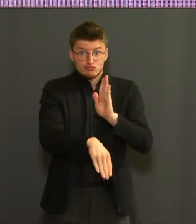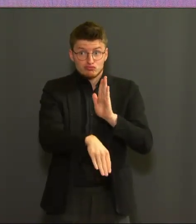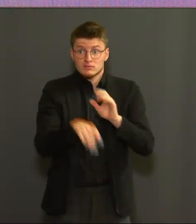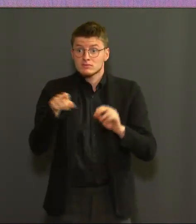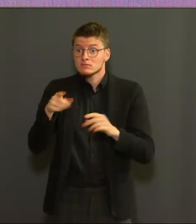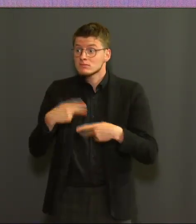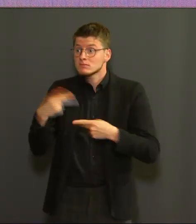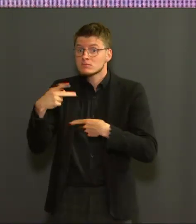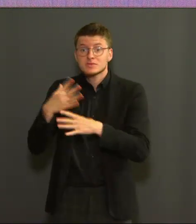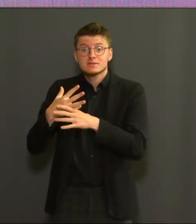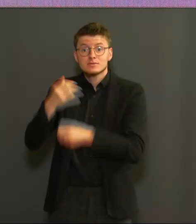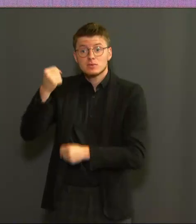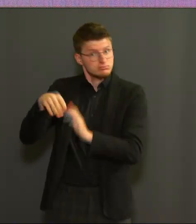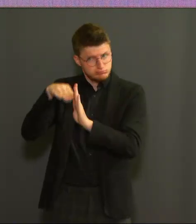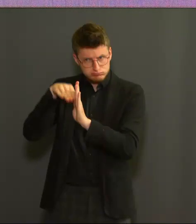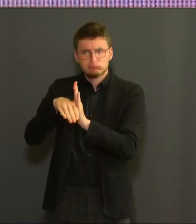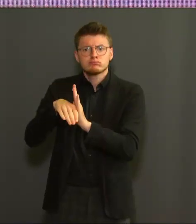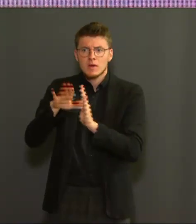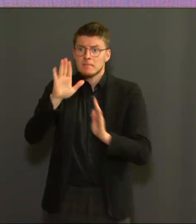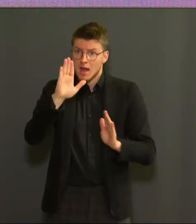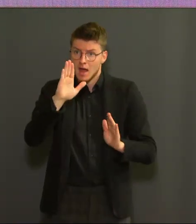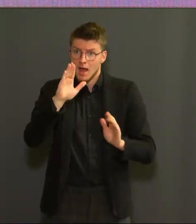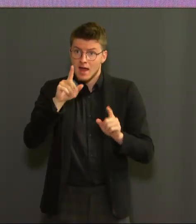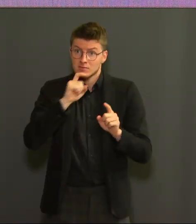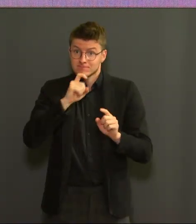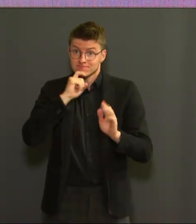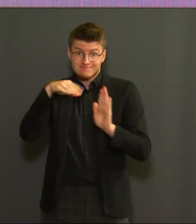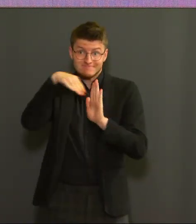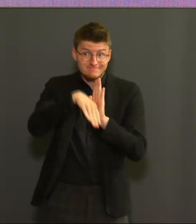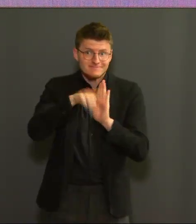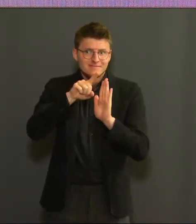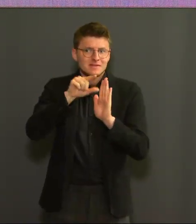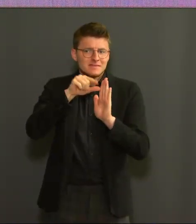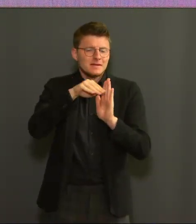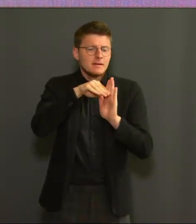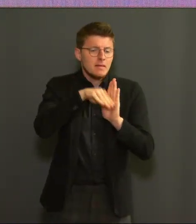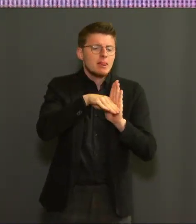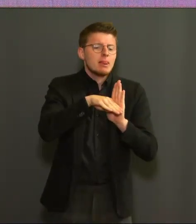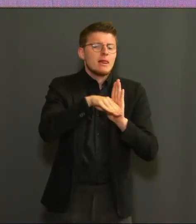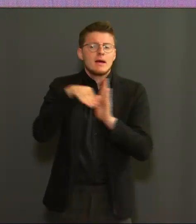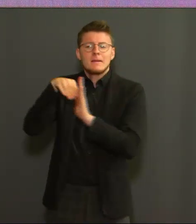De komende dagen zullen duidelijk maken of we al dan niet richting een bodem evolueren.